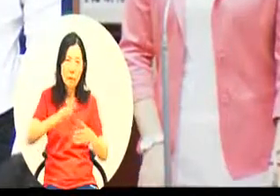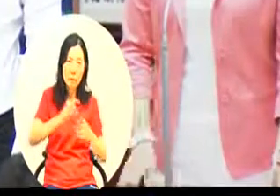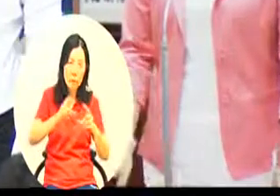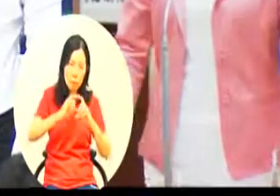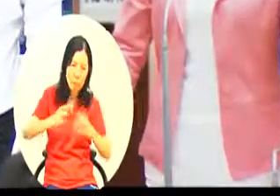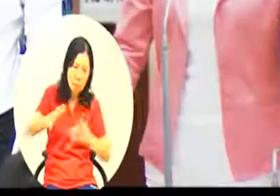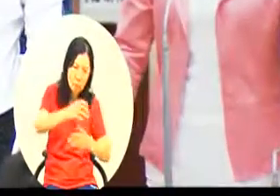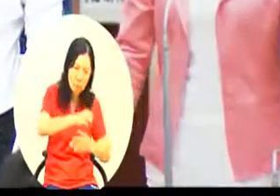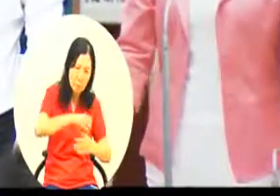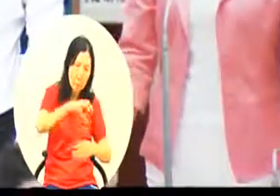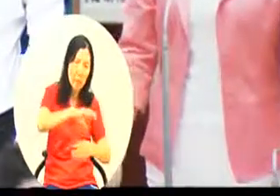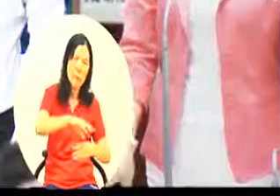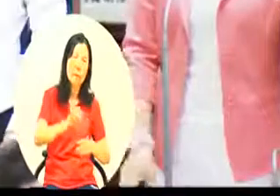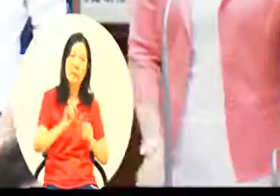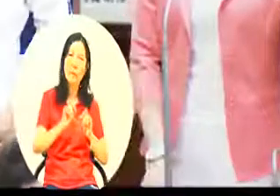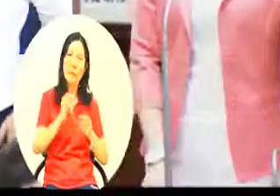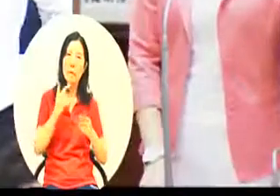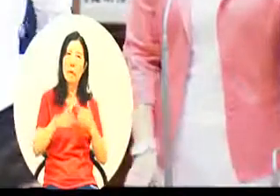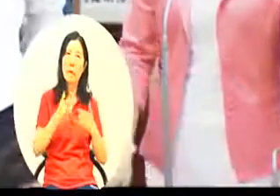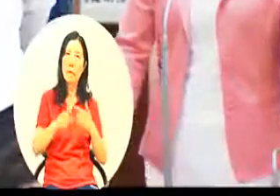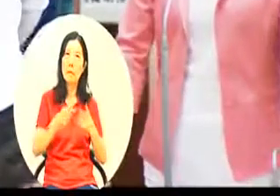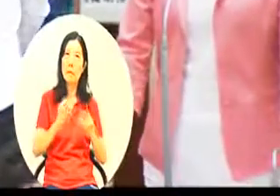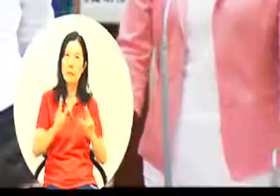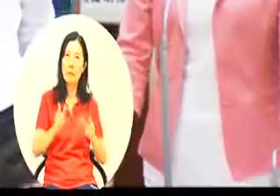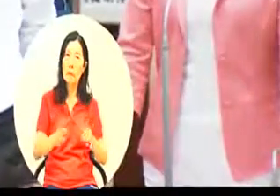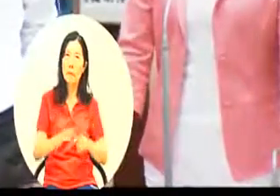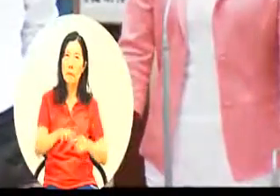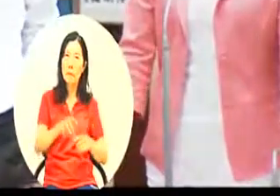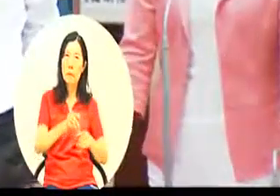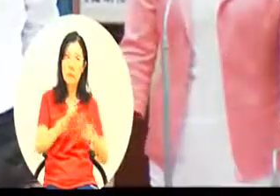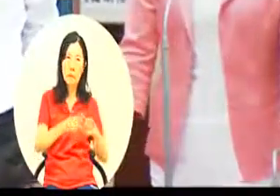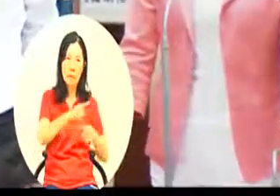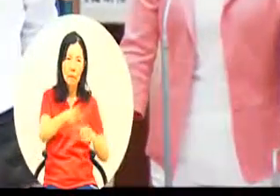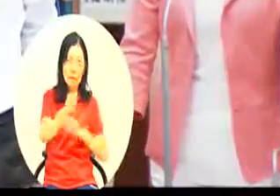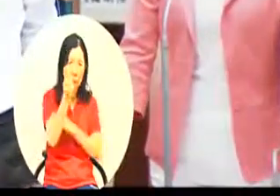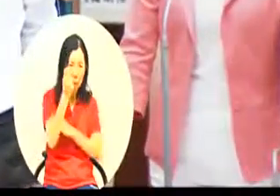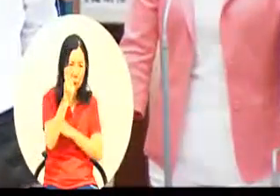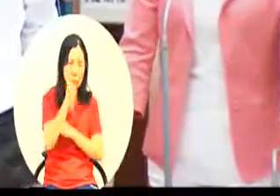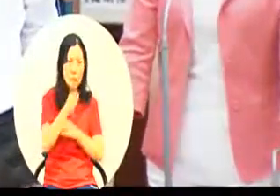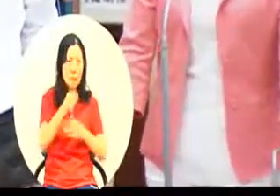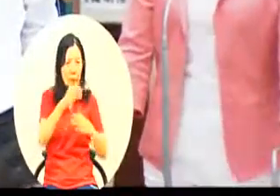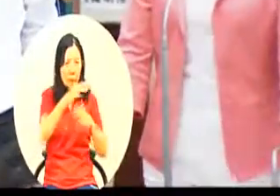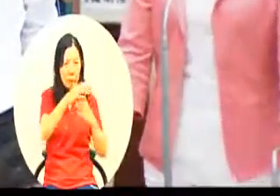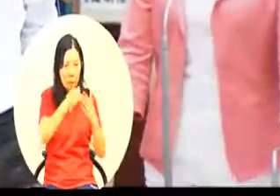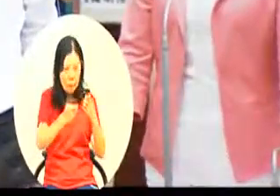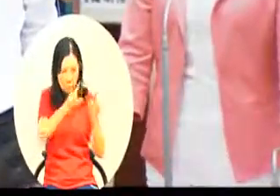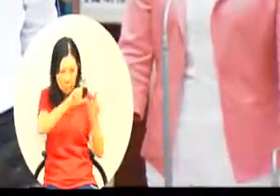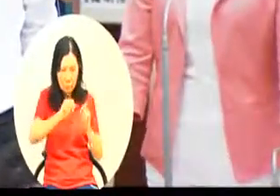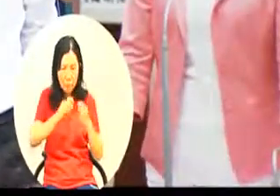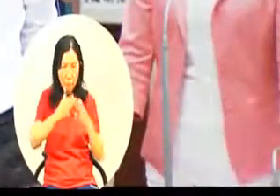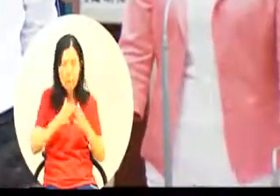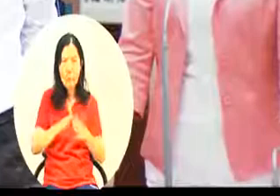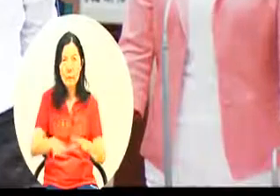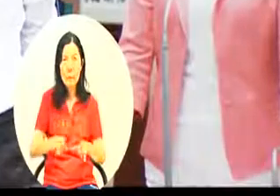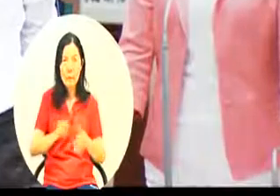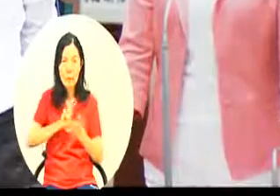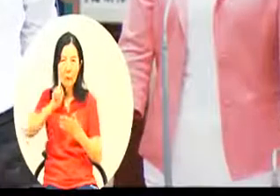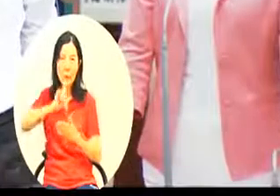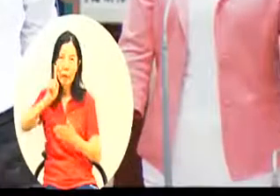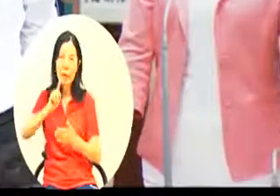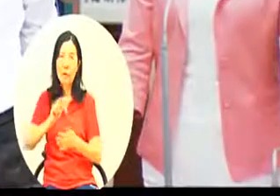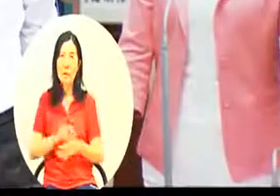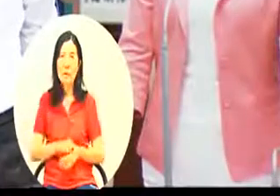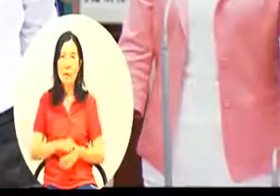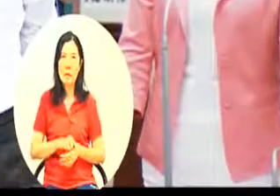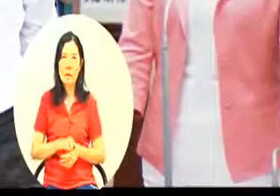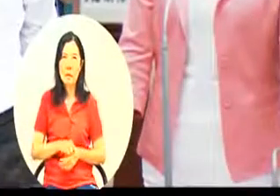其实这个业者他们真的是很积极，他们也想很合法化，所以呢，他们一直在陈述，一直在